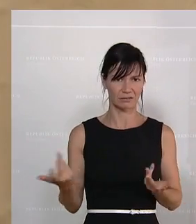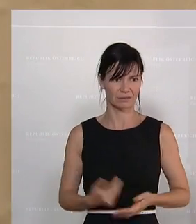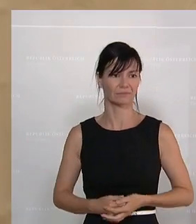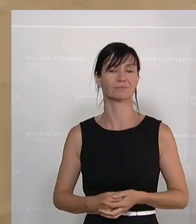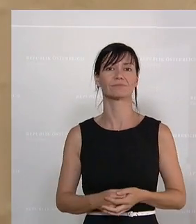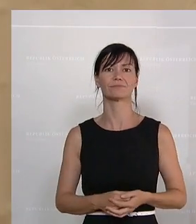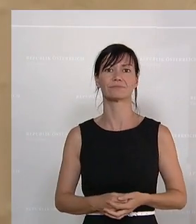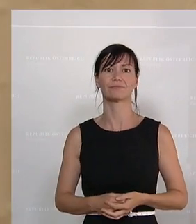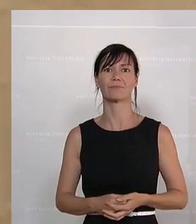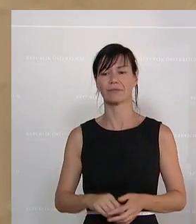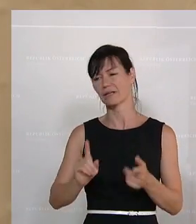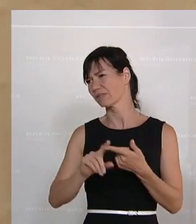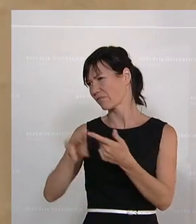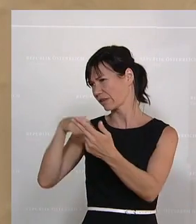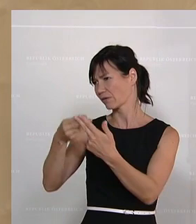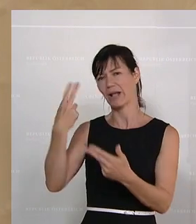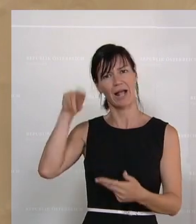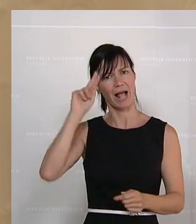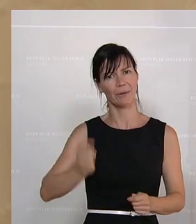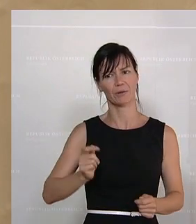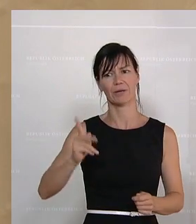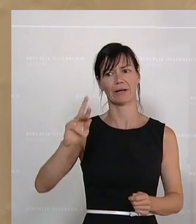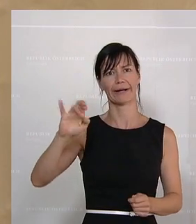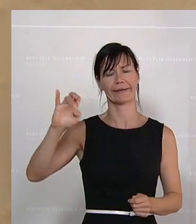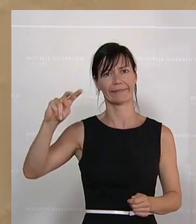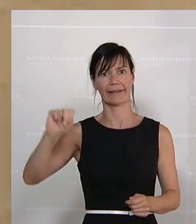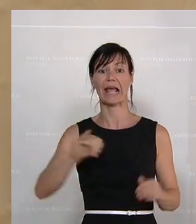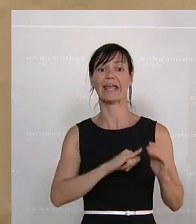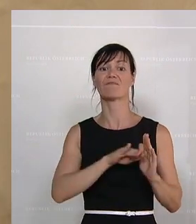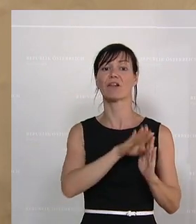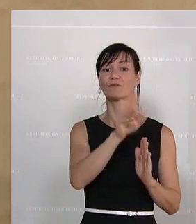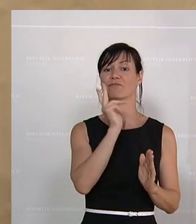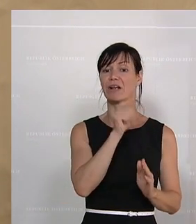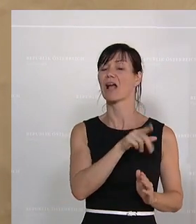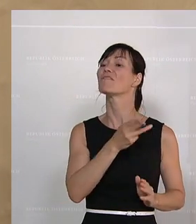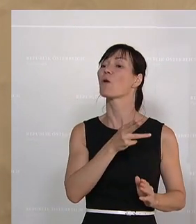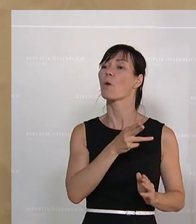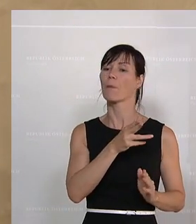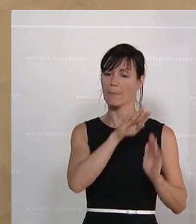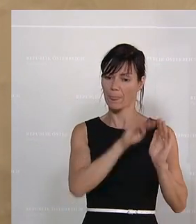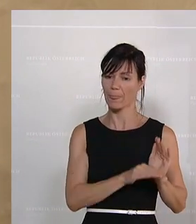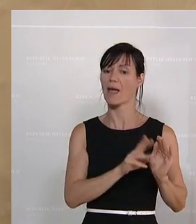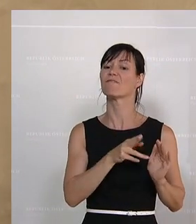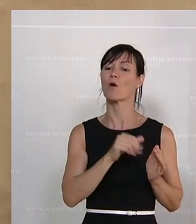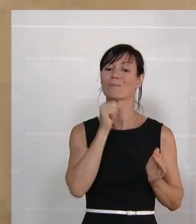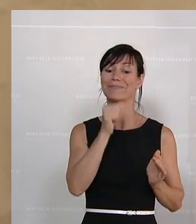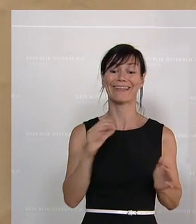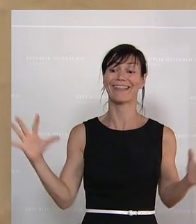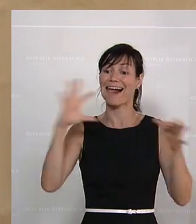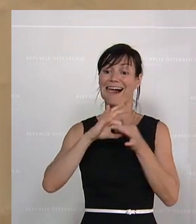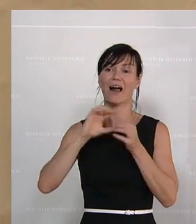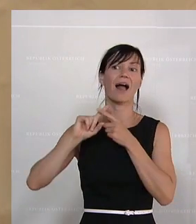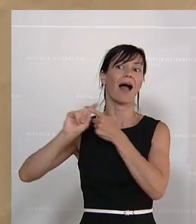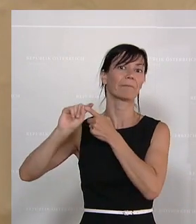abgeordneten rainer die inflation in frankreich ist wesentlich niedriger als in österreich weil die hat nicht direkt an der gasleitung der russland hänge